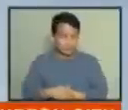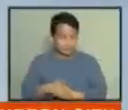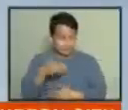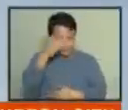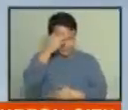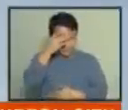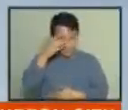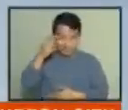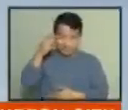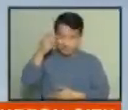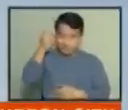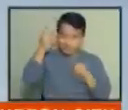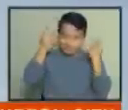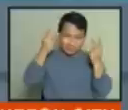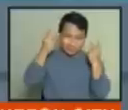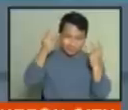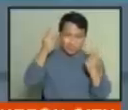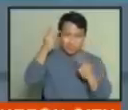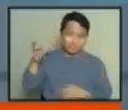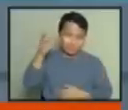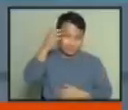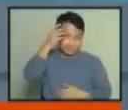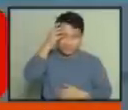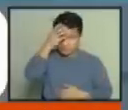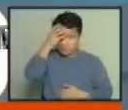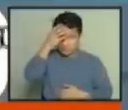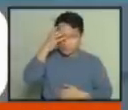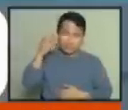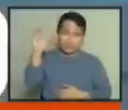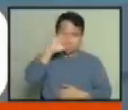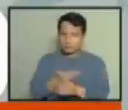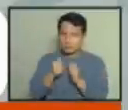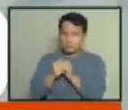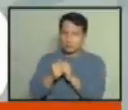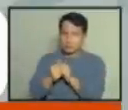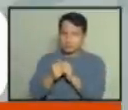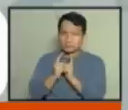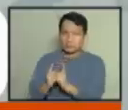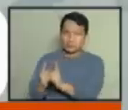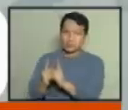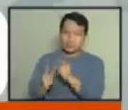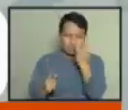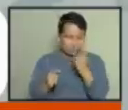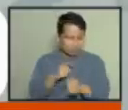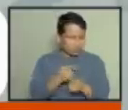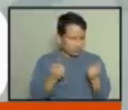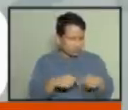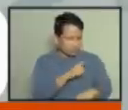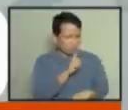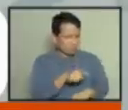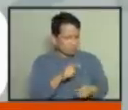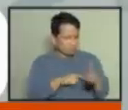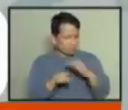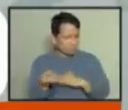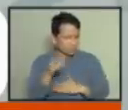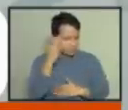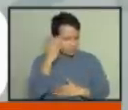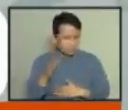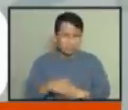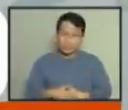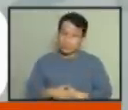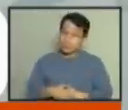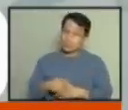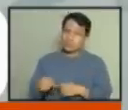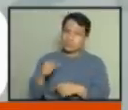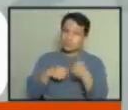talaga ulo niya. Opo, last year po ito nangyari, sir, eh. Kung saan namin hinahagilap. Ba't ginagawa nila ito sa inyo na nilayasan kayo? Yun na nga po, sir. Mula po